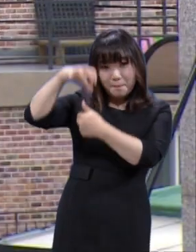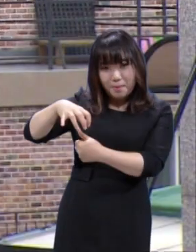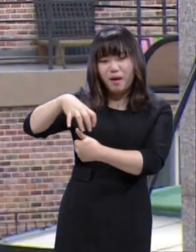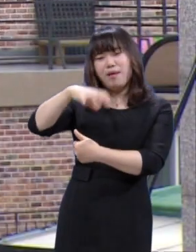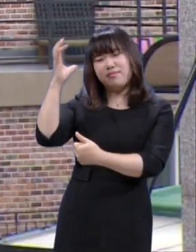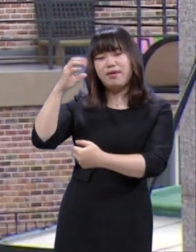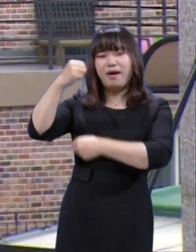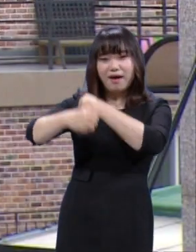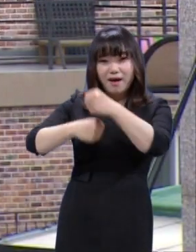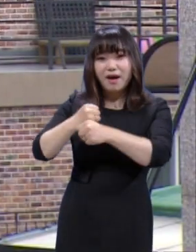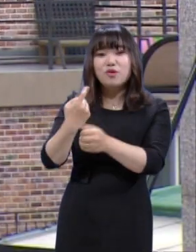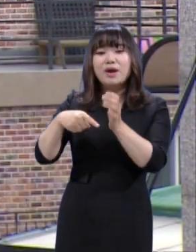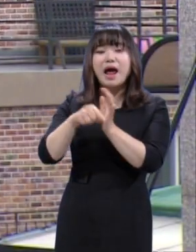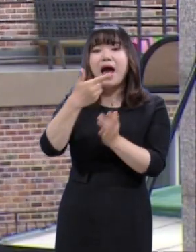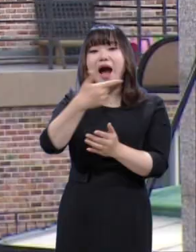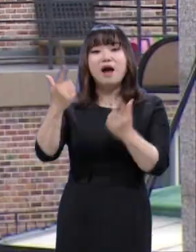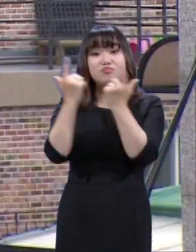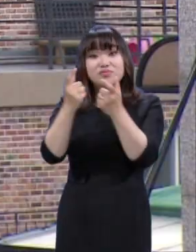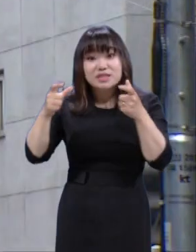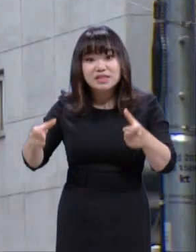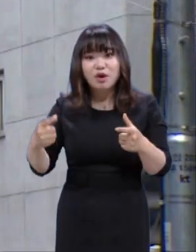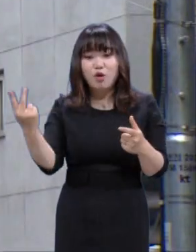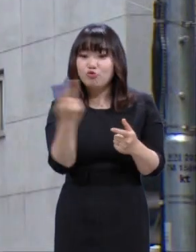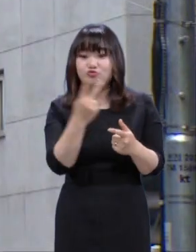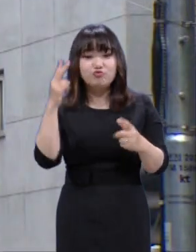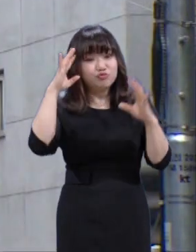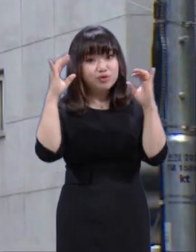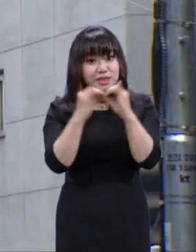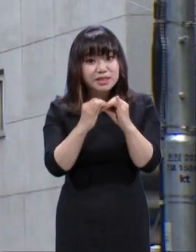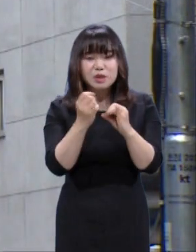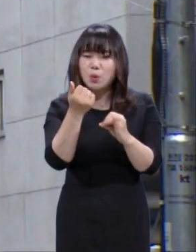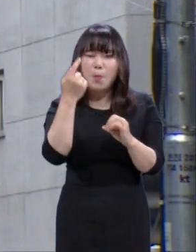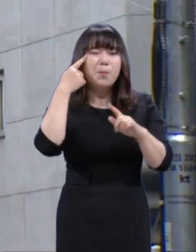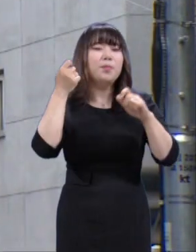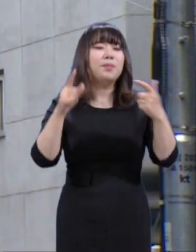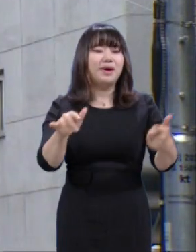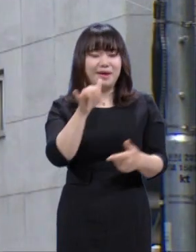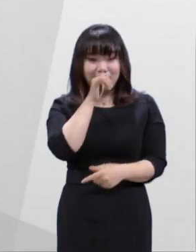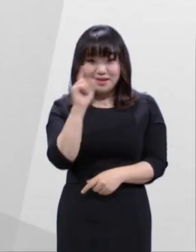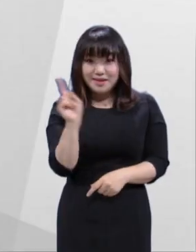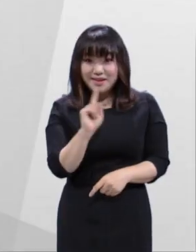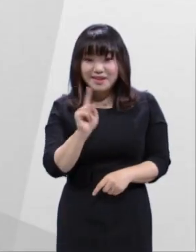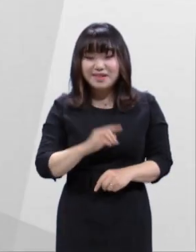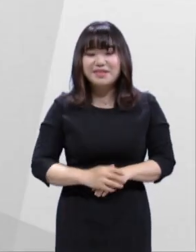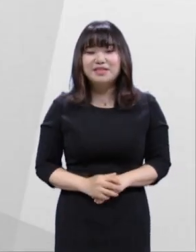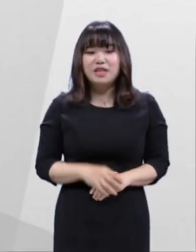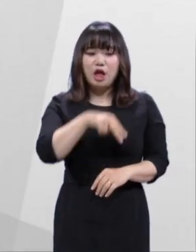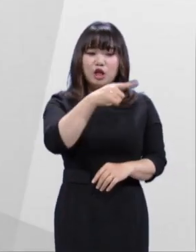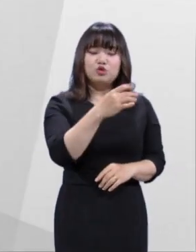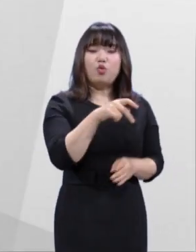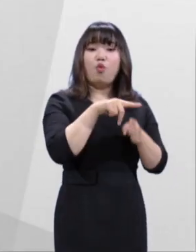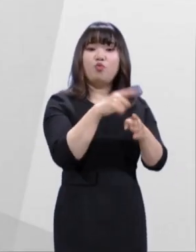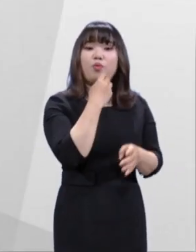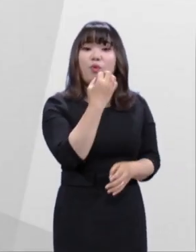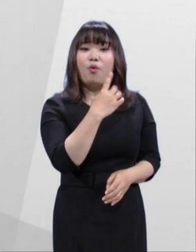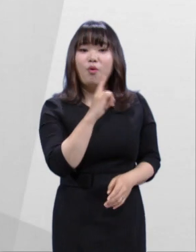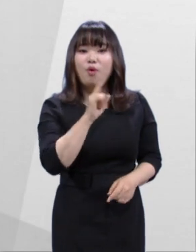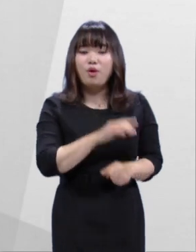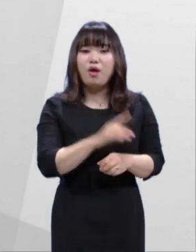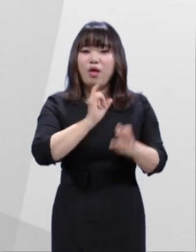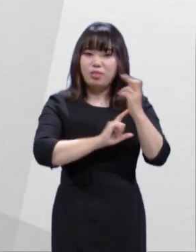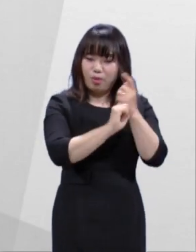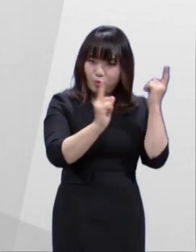숙원사업인 강북구를 위해 두 후보가 낸 공약은 서로 다른 점이 많습니다. 송영길 후보는